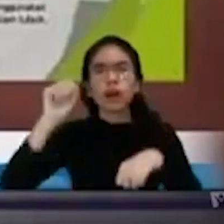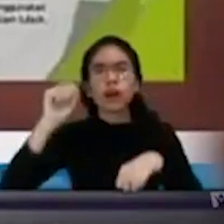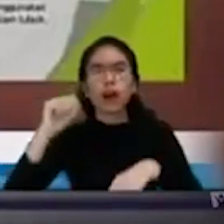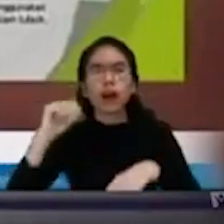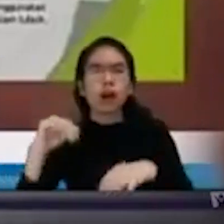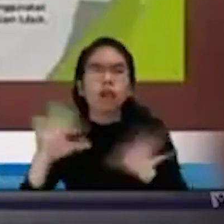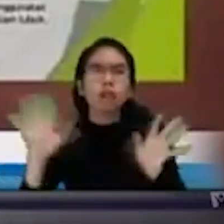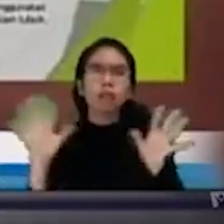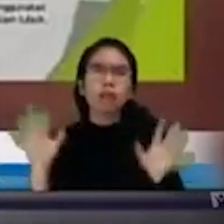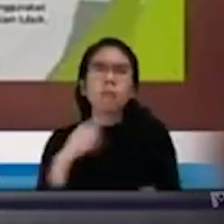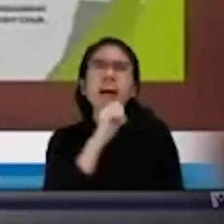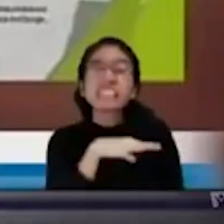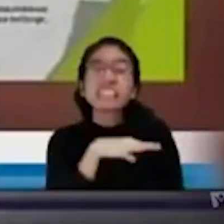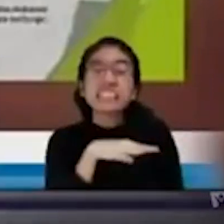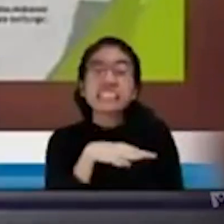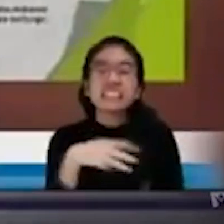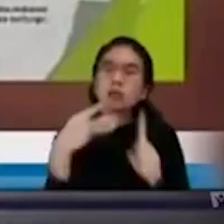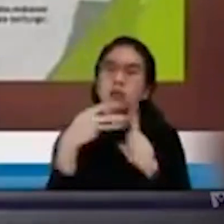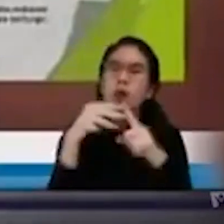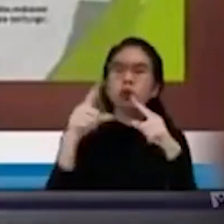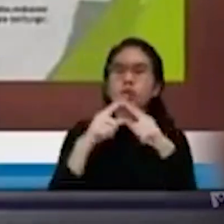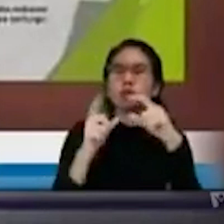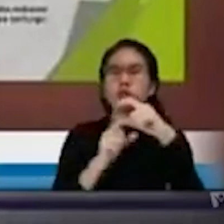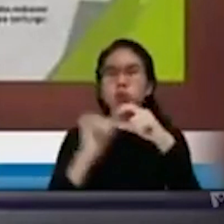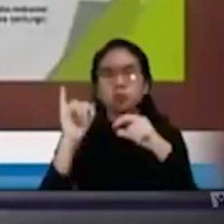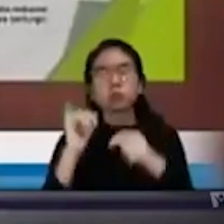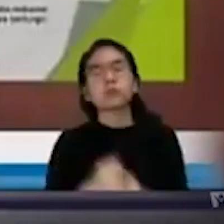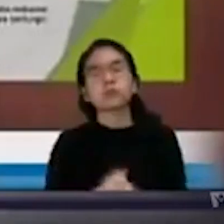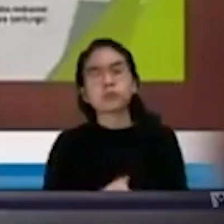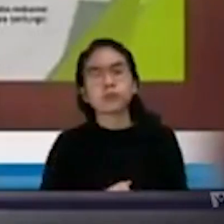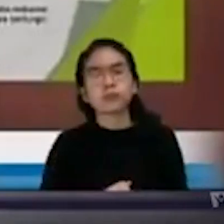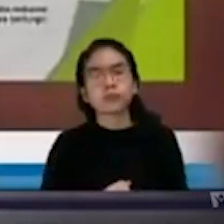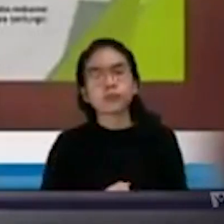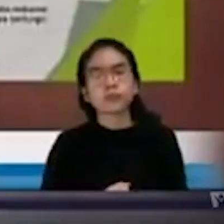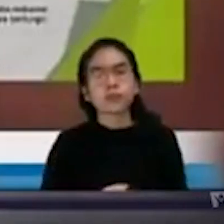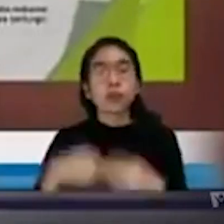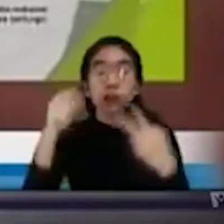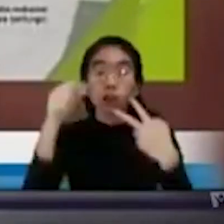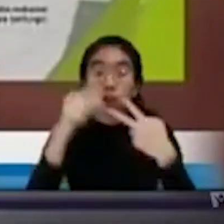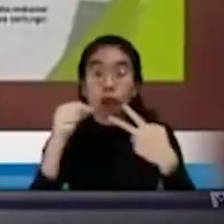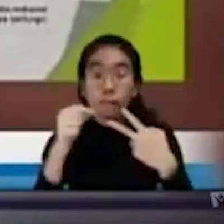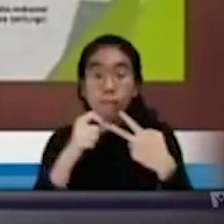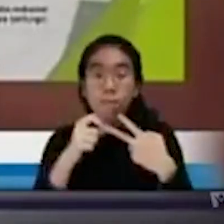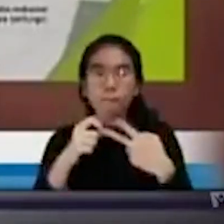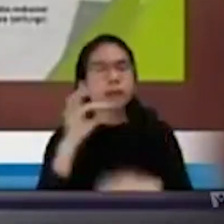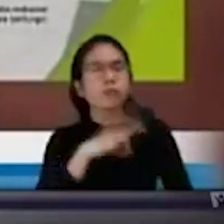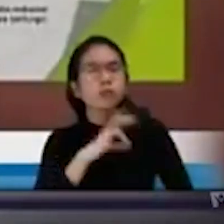ditentukan. Yang kedua, ini luar biasa fungsi daripada garam. Mengikat